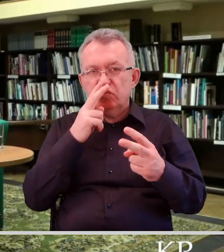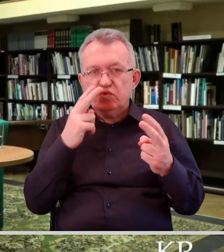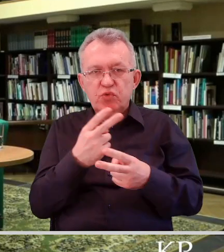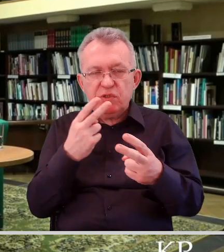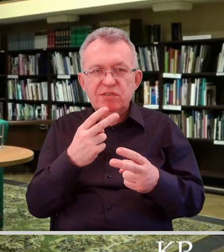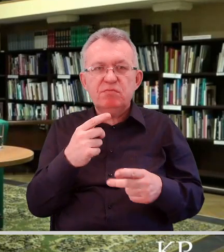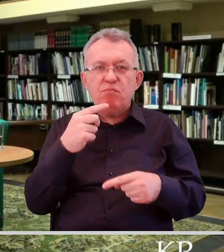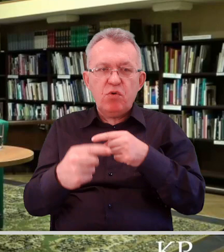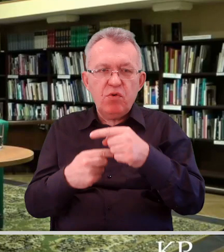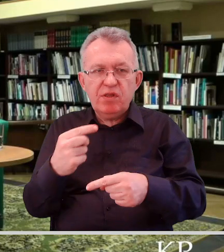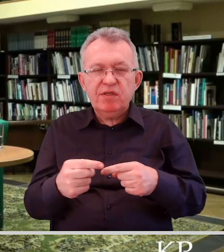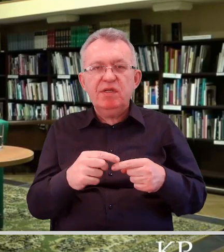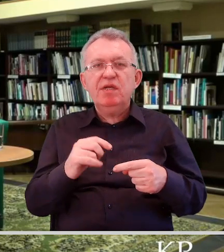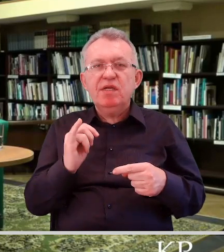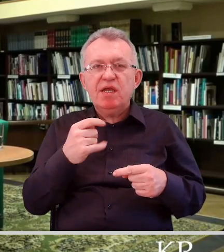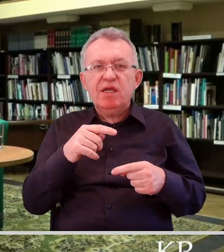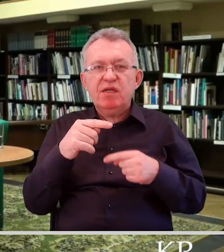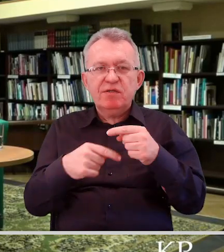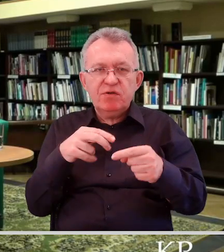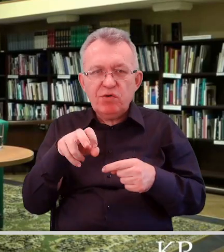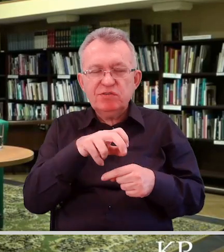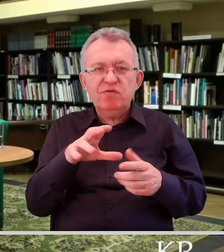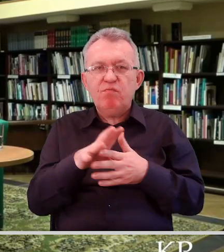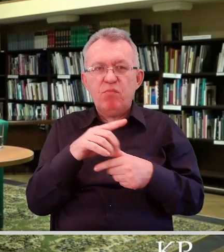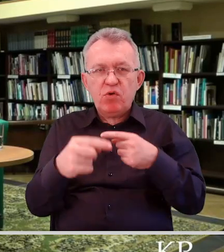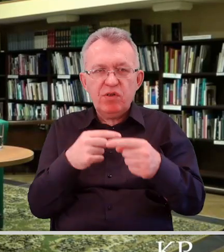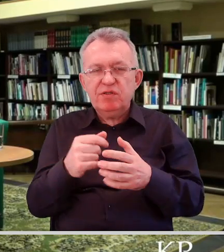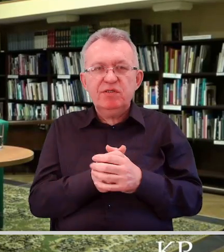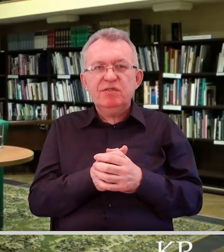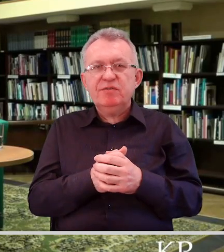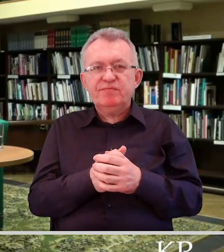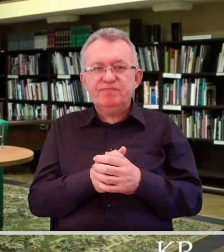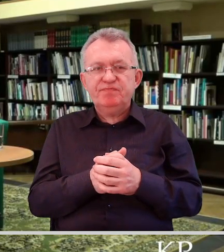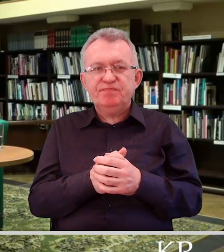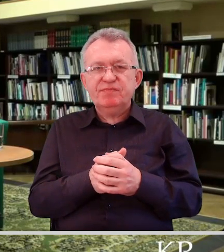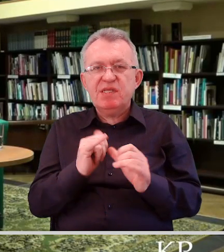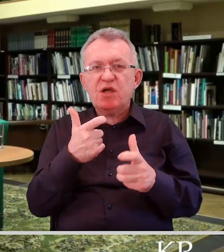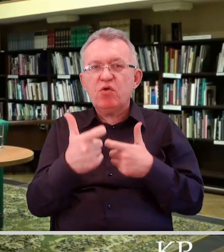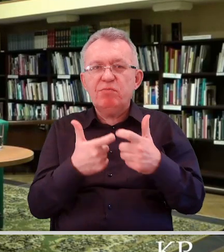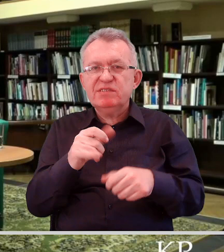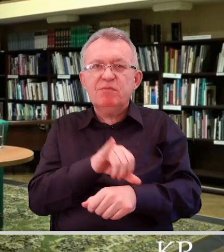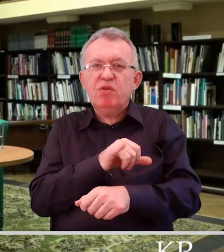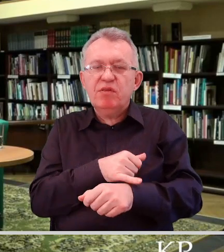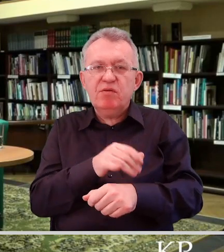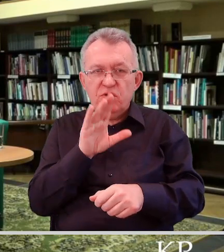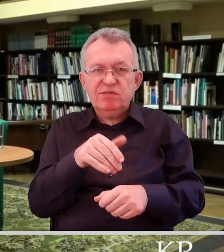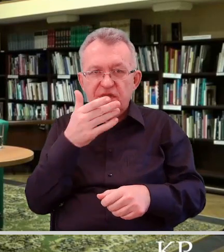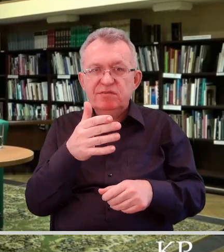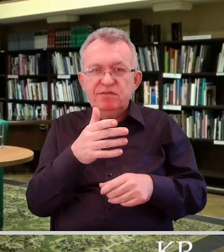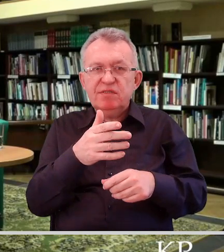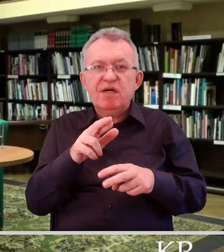w pokoleniu, jakie imiona chodziły w pokoleniu? Czy jak tu kombinować z imionami? Mogłabyś dać taką